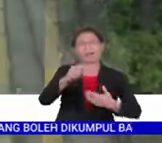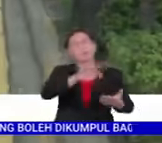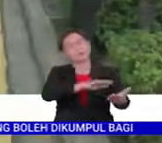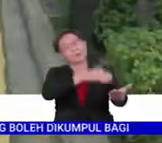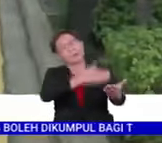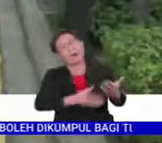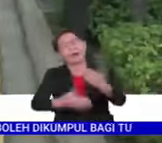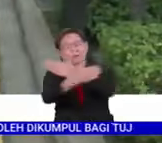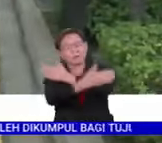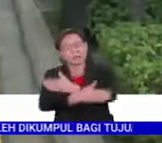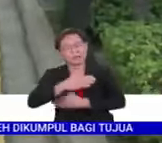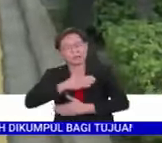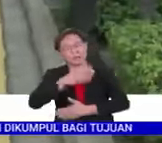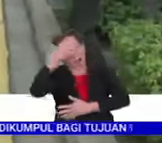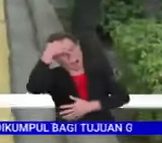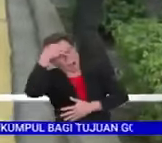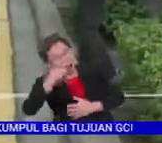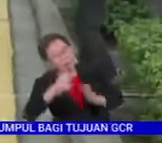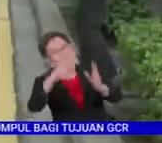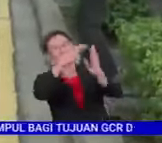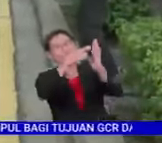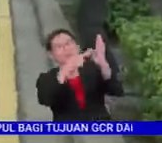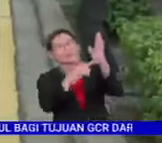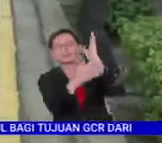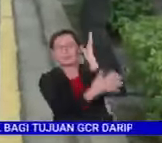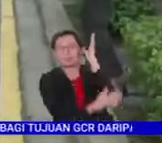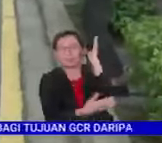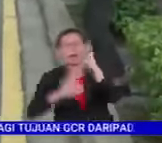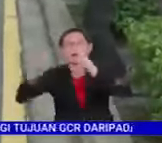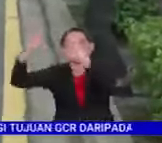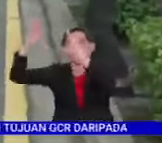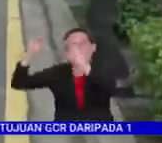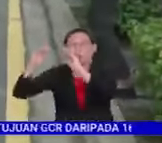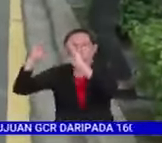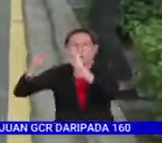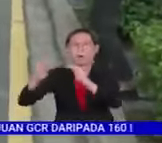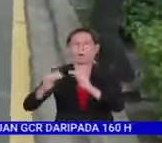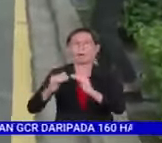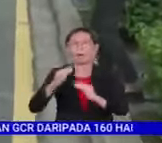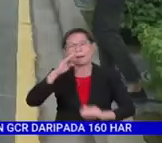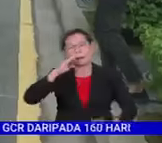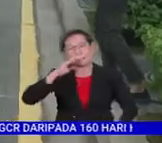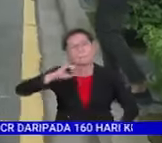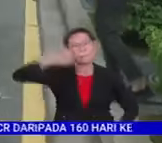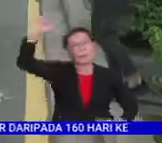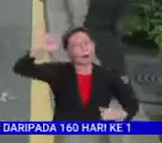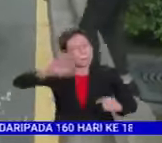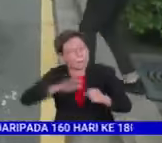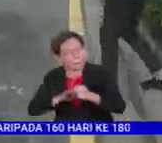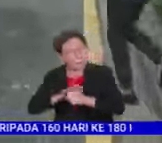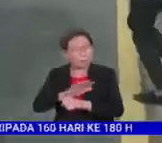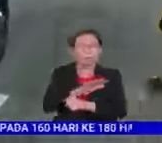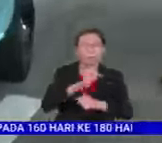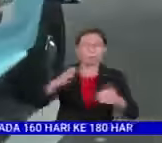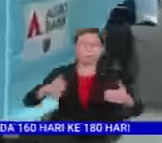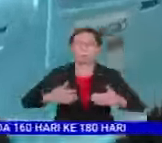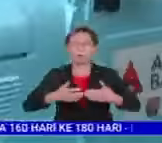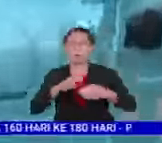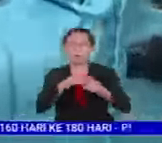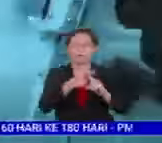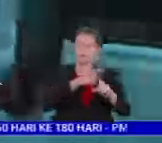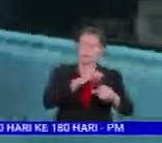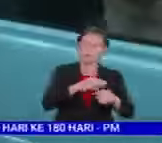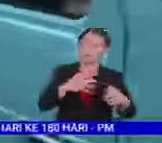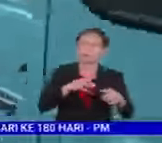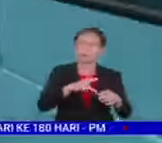negaraku mahupun menghafal rukun negara. Semoga teriakan merdeka kali ini penuh dengan getaran daripada jiwa yang